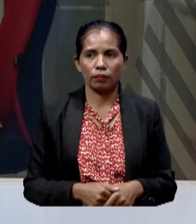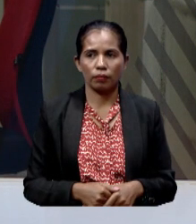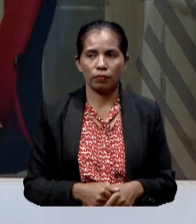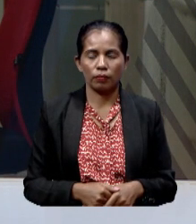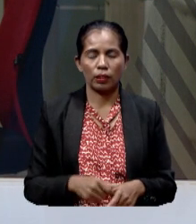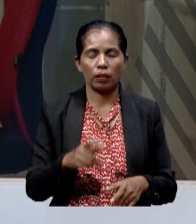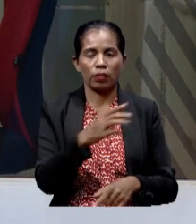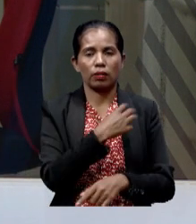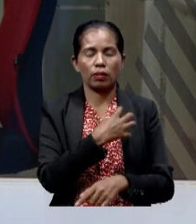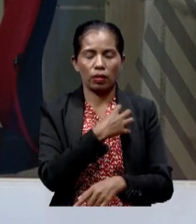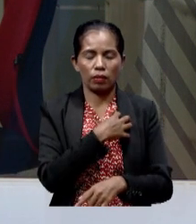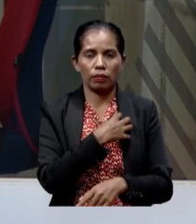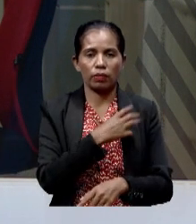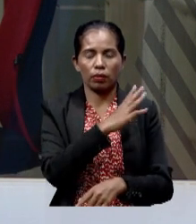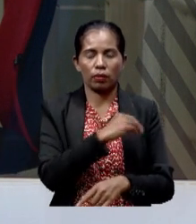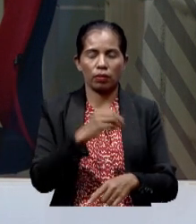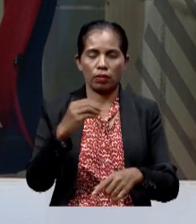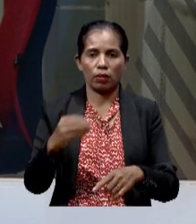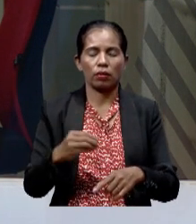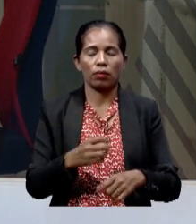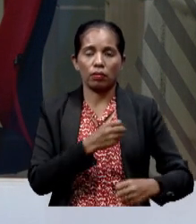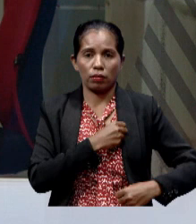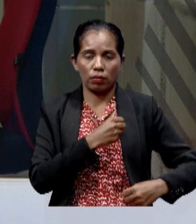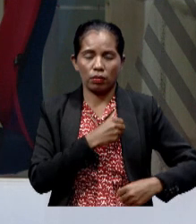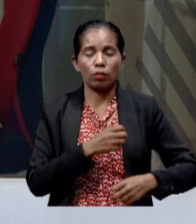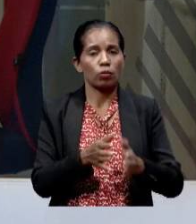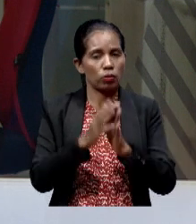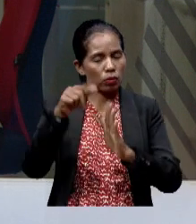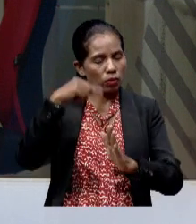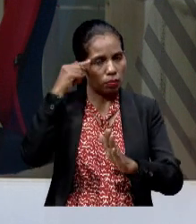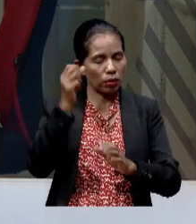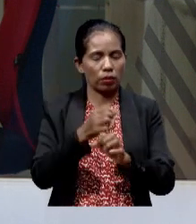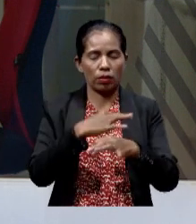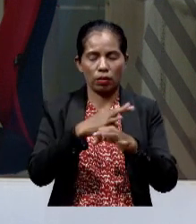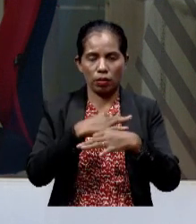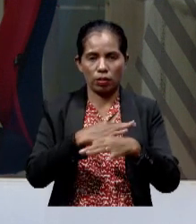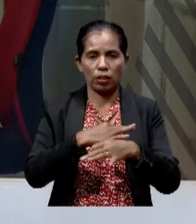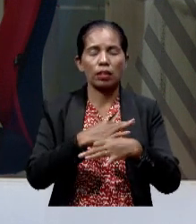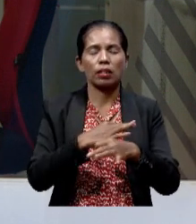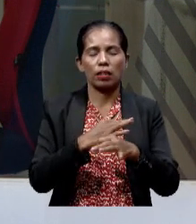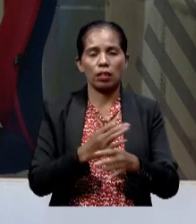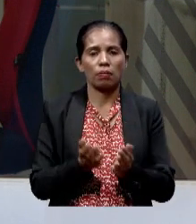Tenente General Valur Ratelaik, hus Guvernu atu Halomanu ten Sambaro Berling Ramelau.